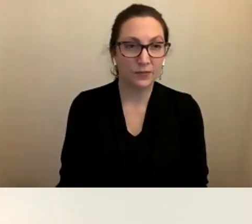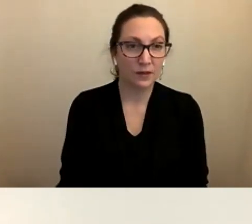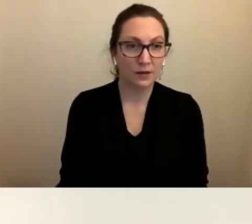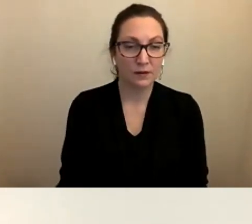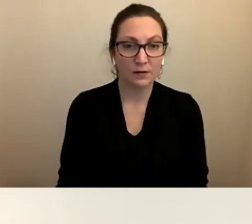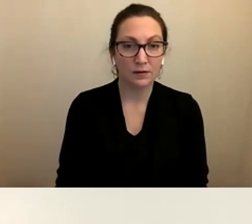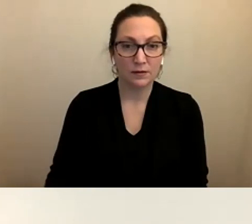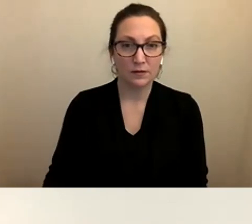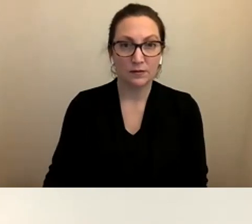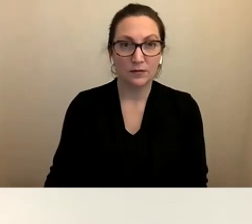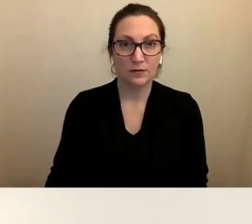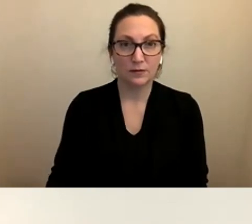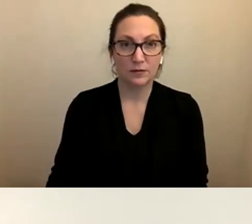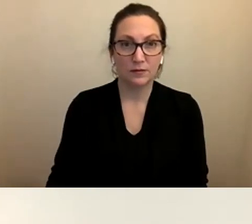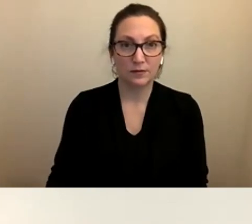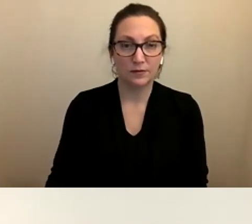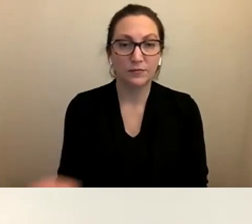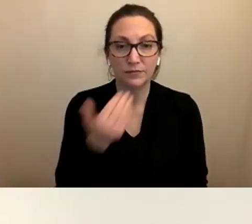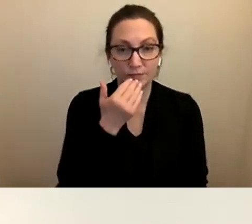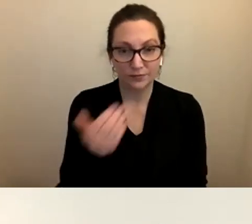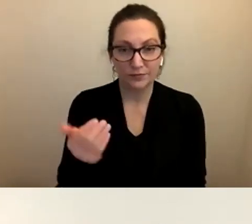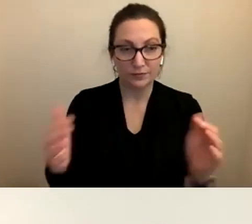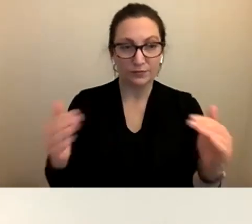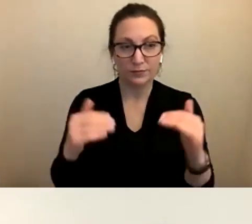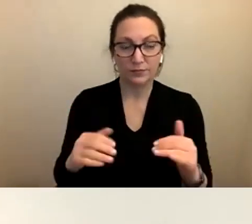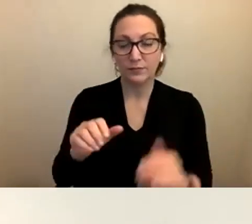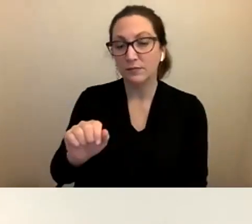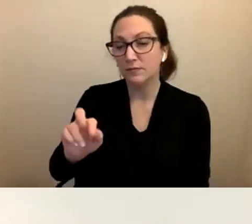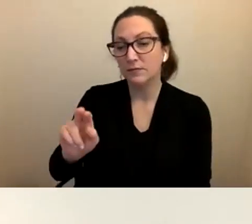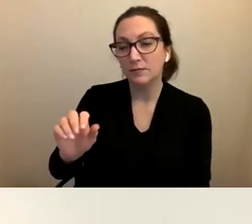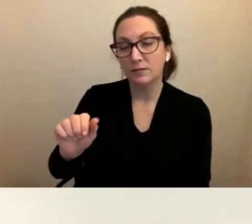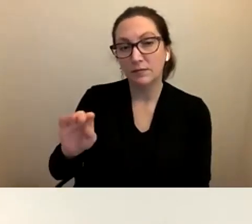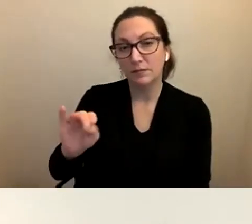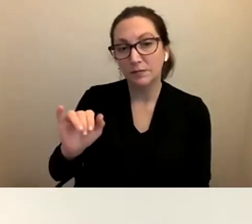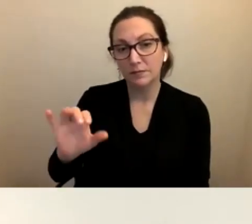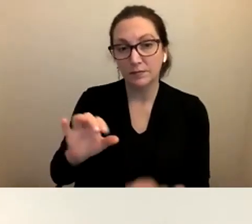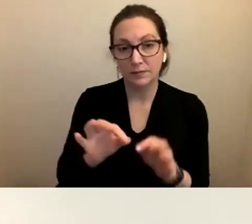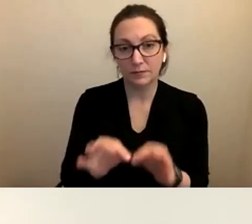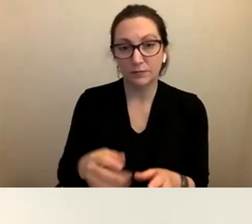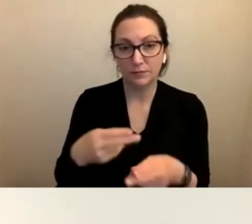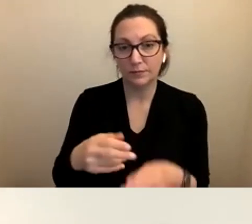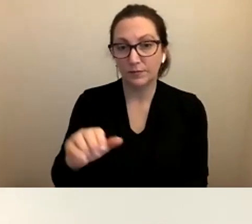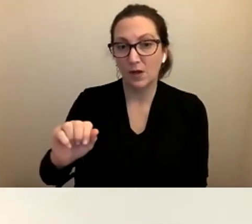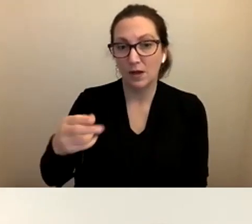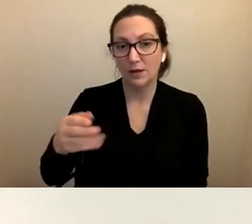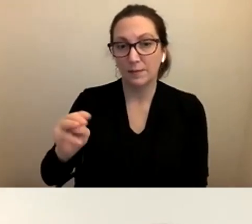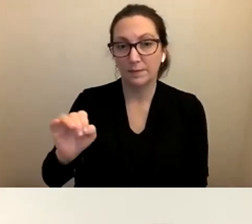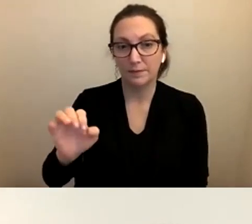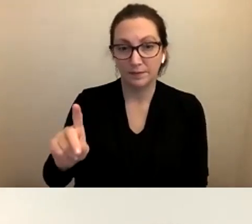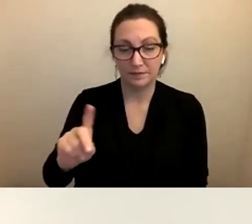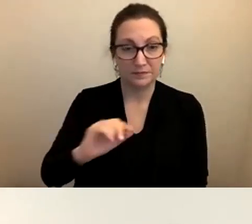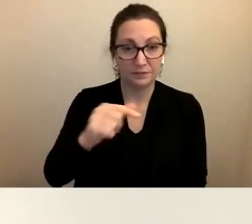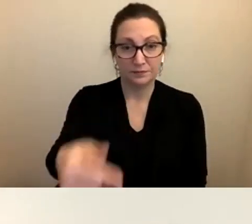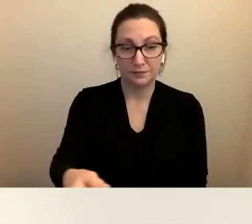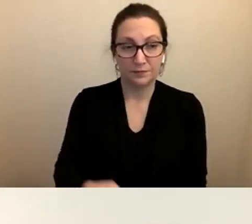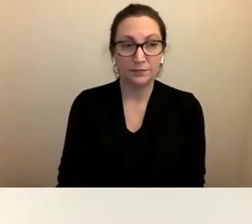besoin. Merci. Thank you. Our Arabic interpreter is Ahmed Al-Rubai. Please give the instructions